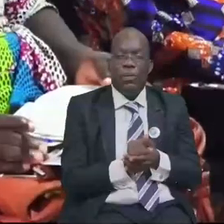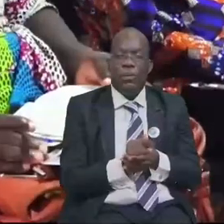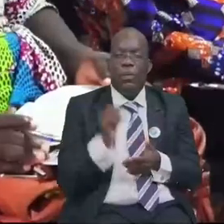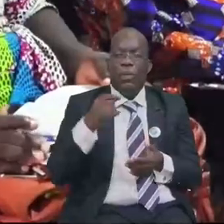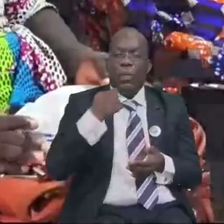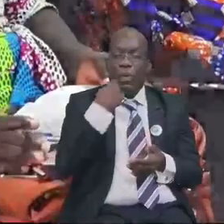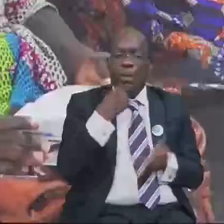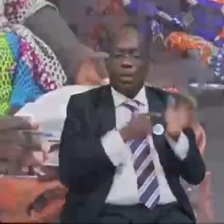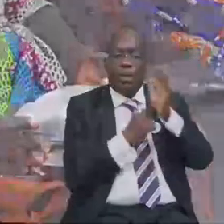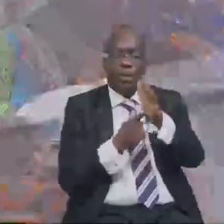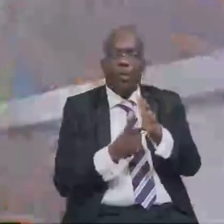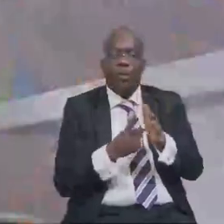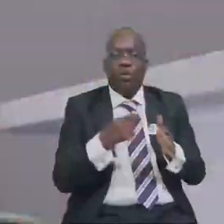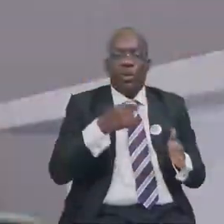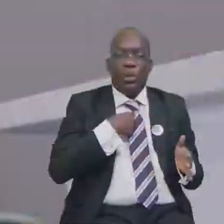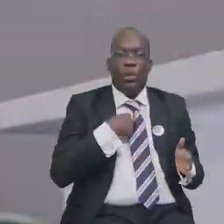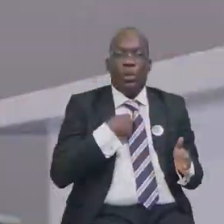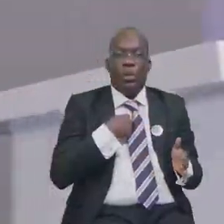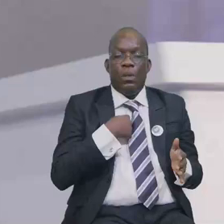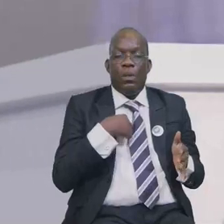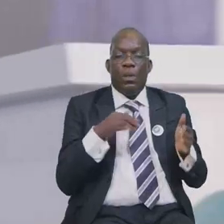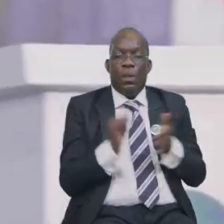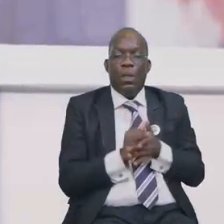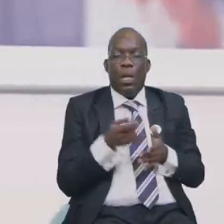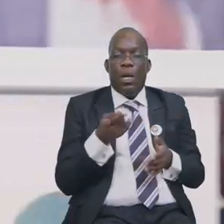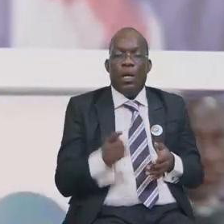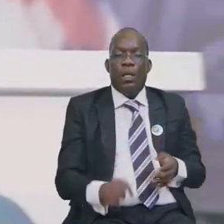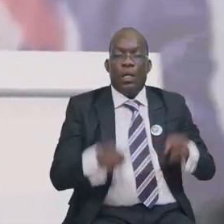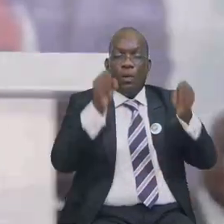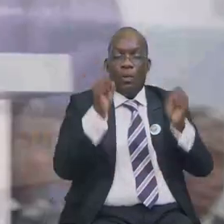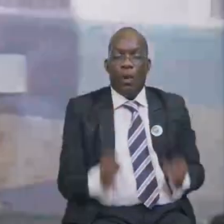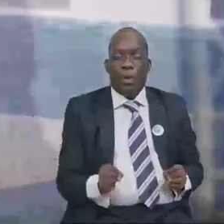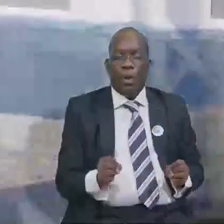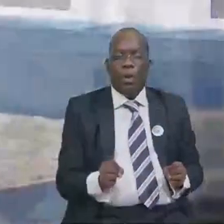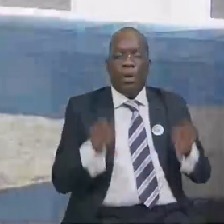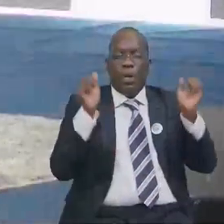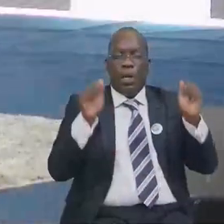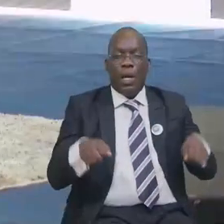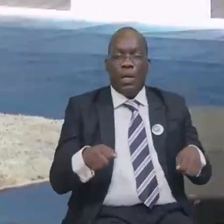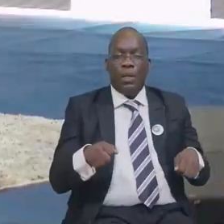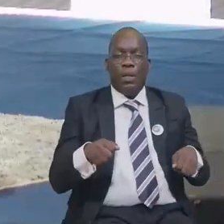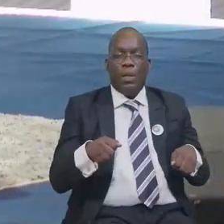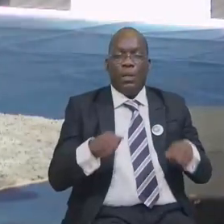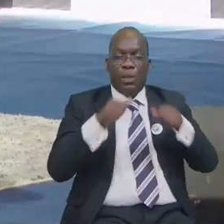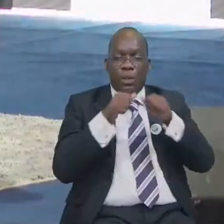Cela me montre que la puissance peut résider en moi